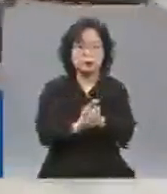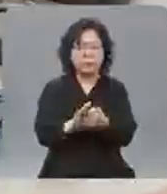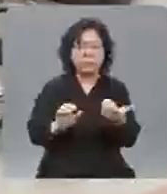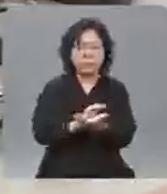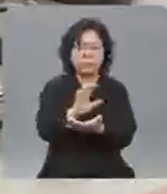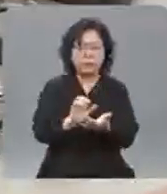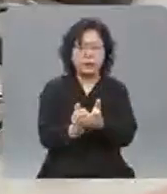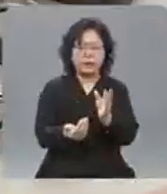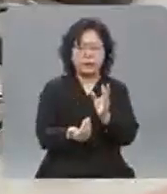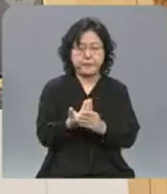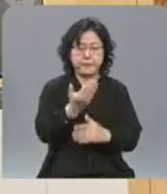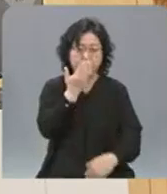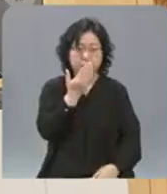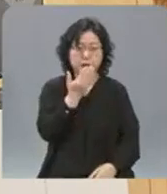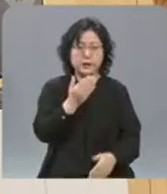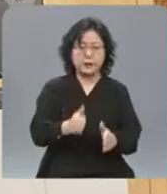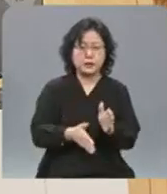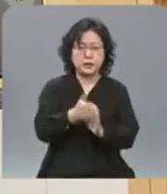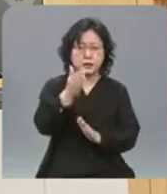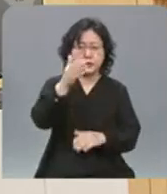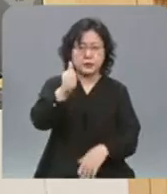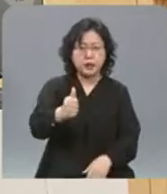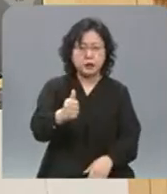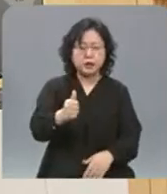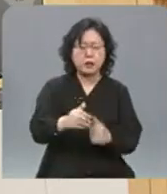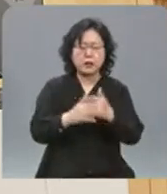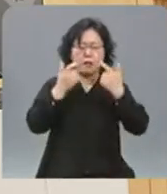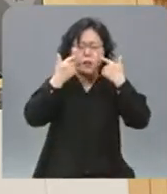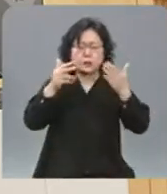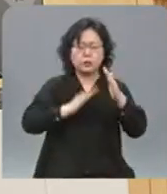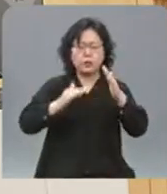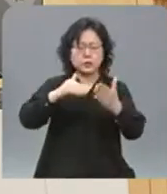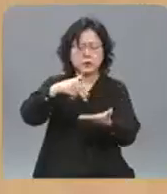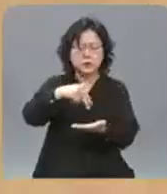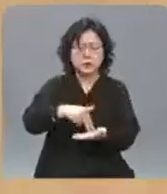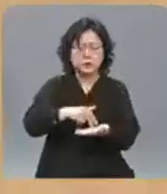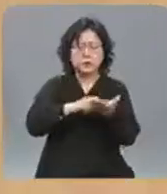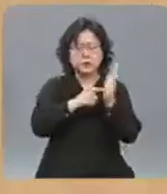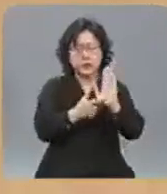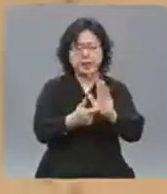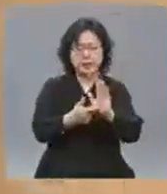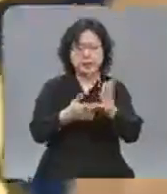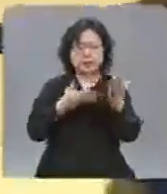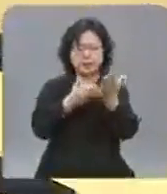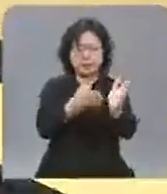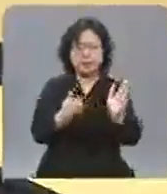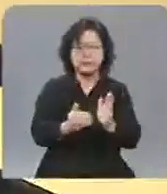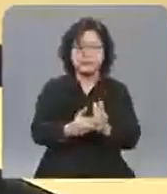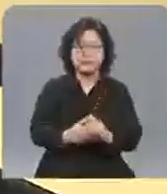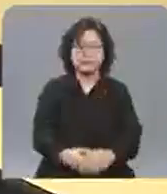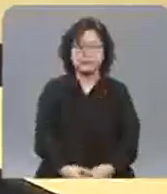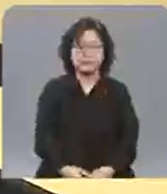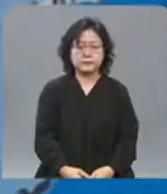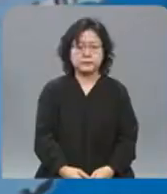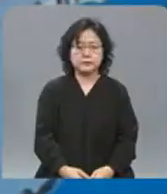벗어나기 어렵다고 지적하고 여수시장도 정확한 공식 입장을 내놓을 것을 촉구했습니다.